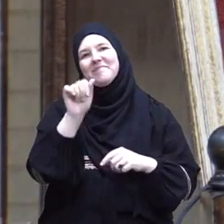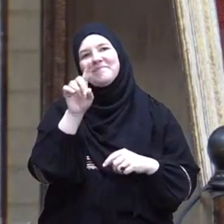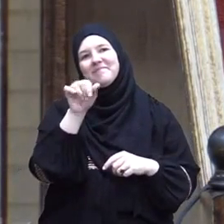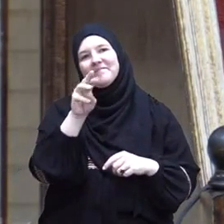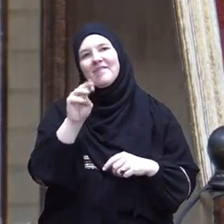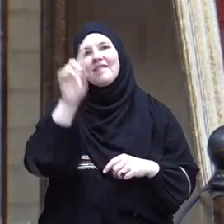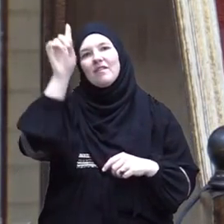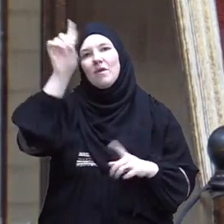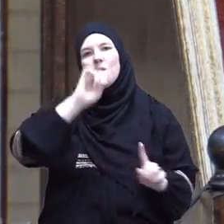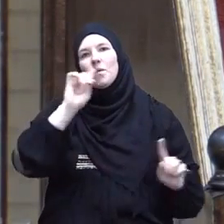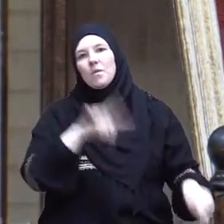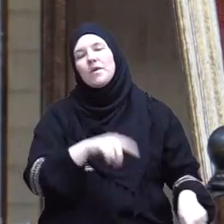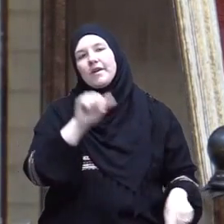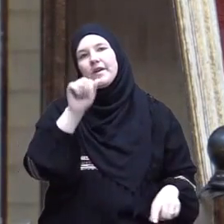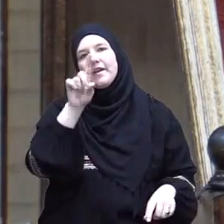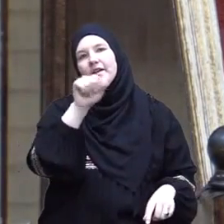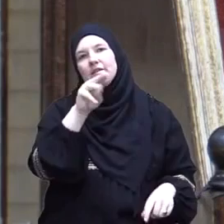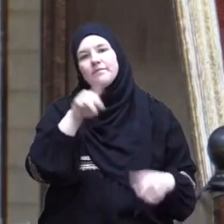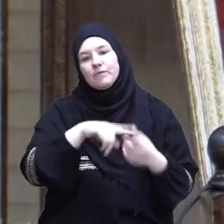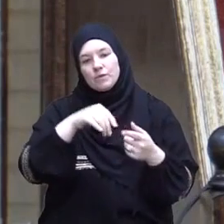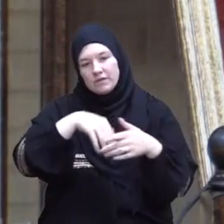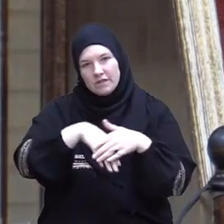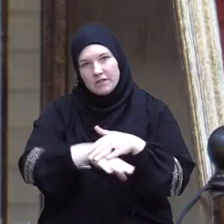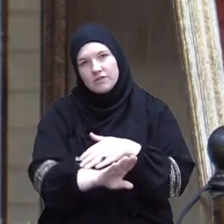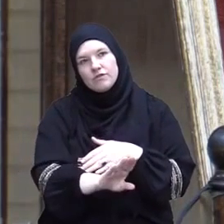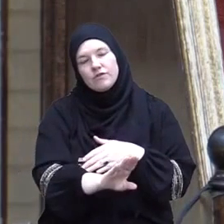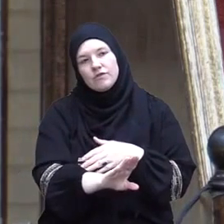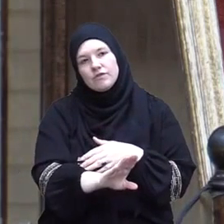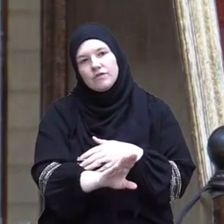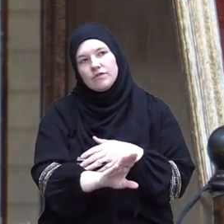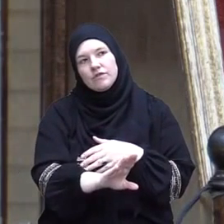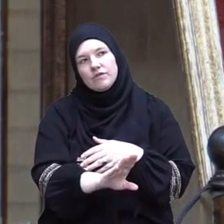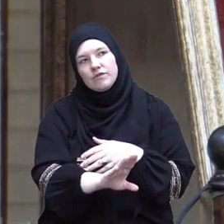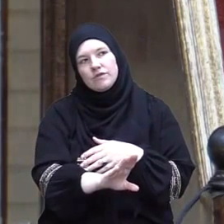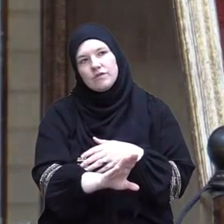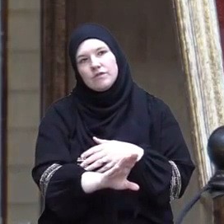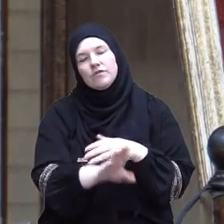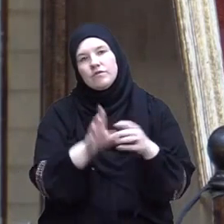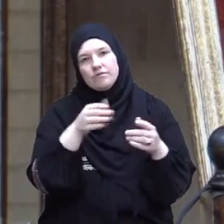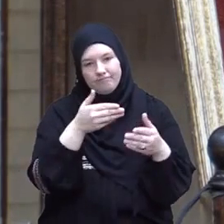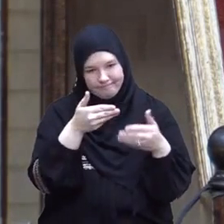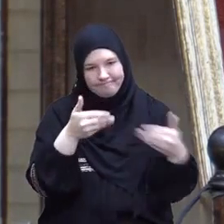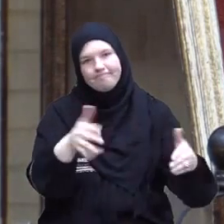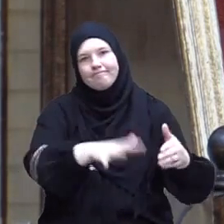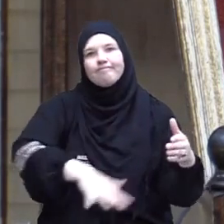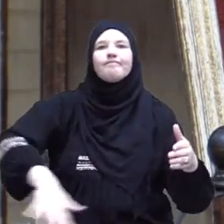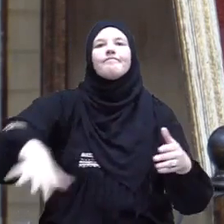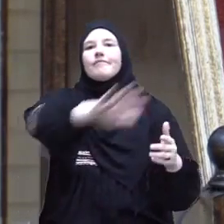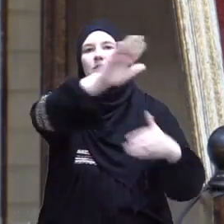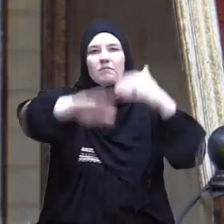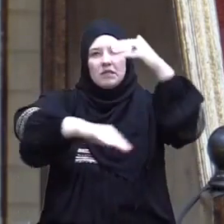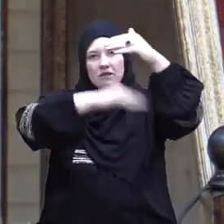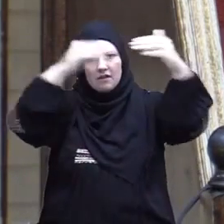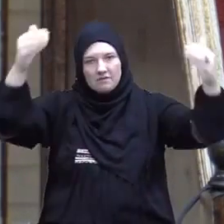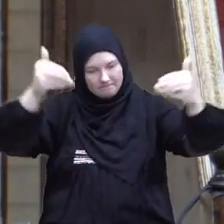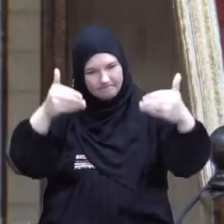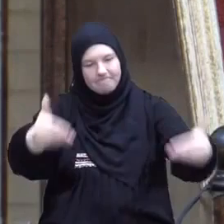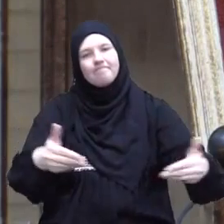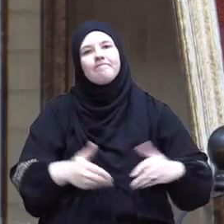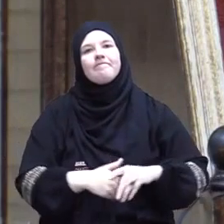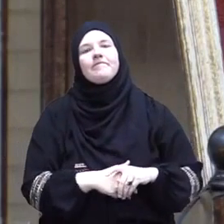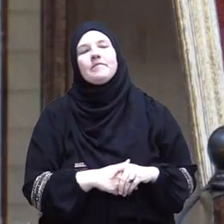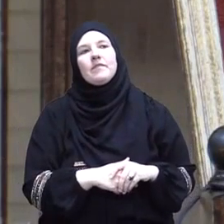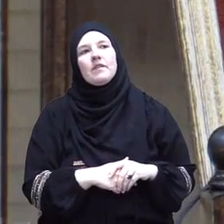orders Adam to enter into the paradise. وَقُلْنَا يَا آدَمُ